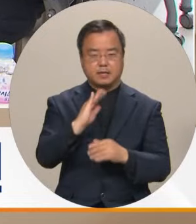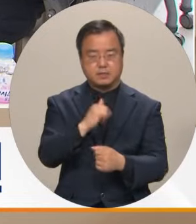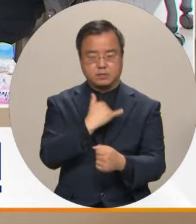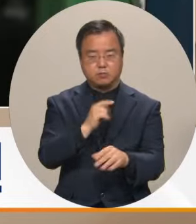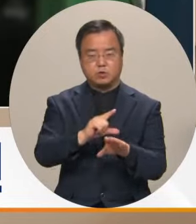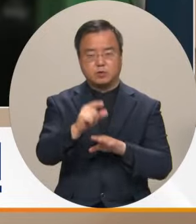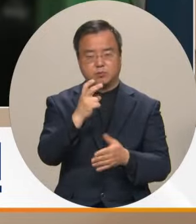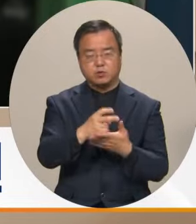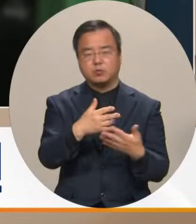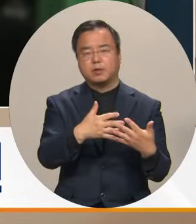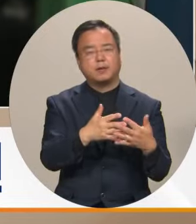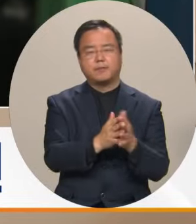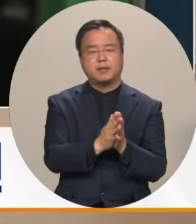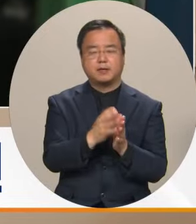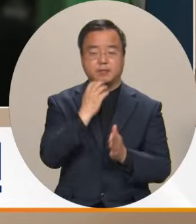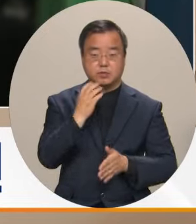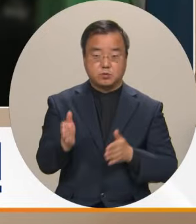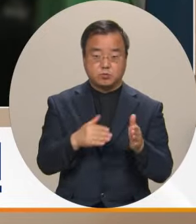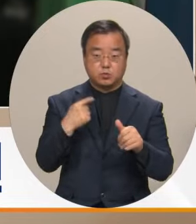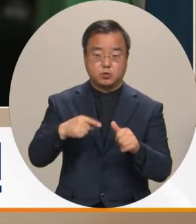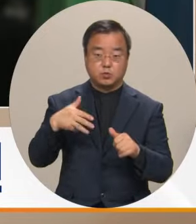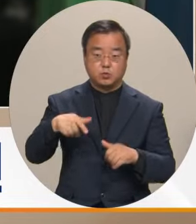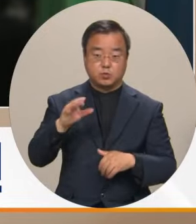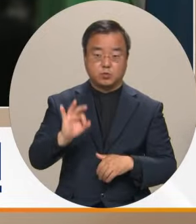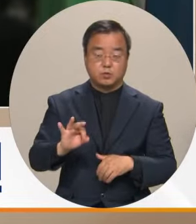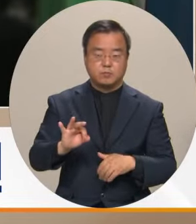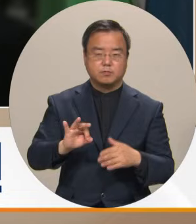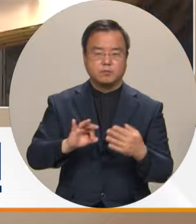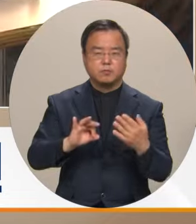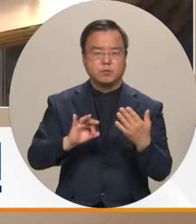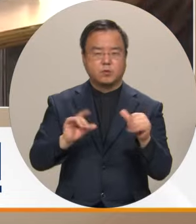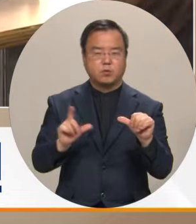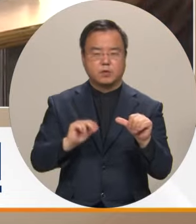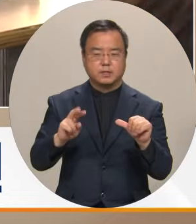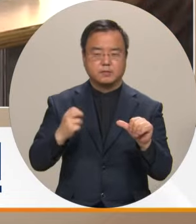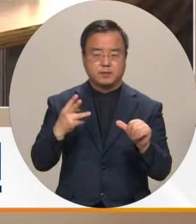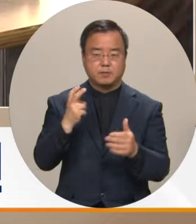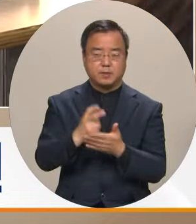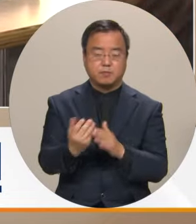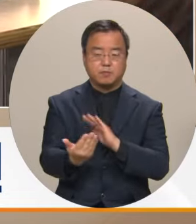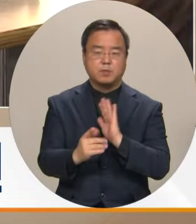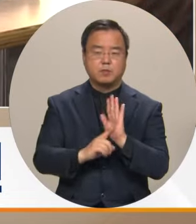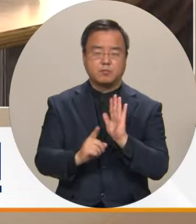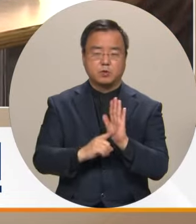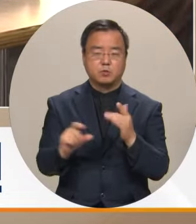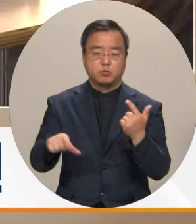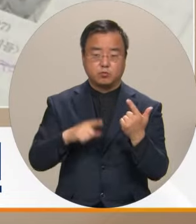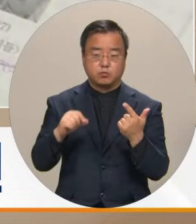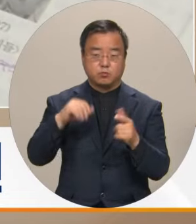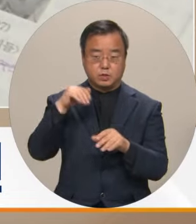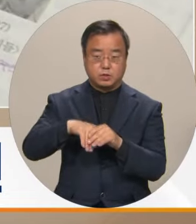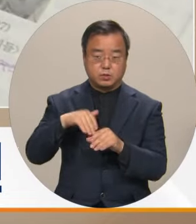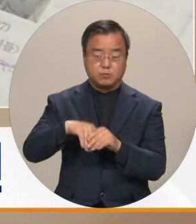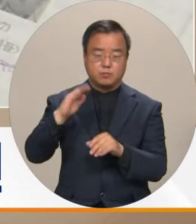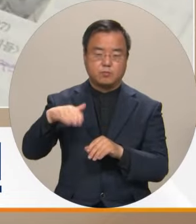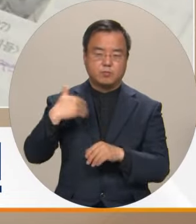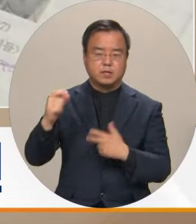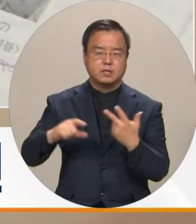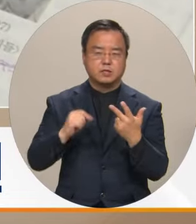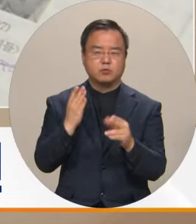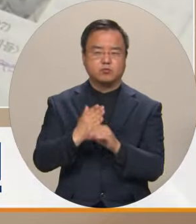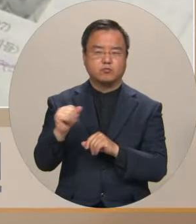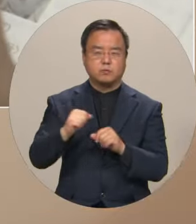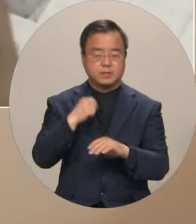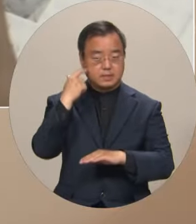됩니다 경기도 교육청은 오는 23일까지 입법 예고한 다음 다음 달 경기도 의의 의결을 거쳐서 7월 중